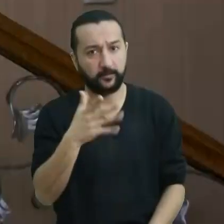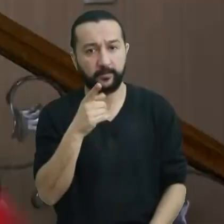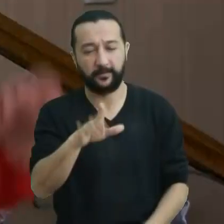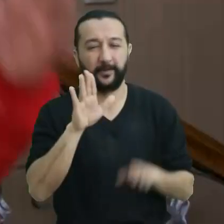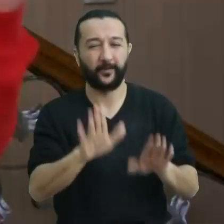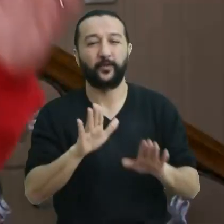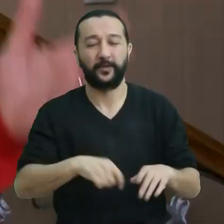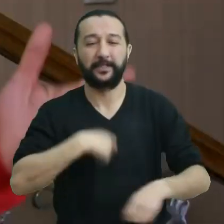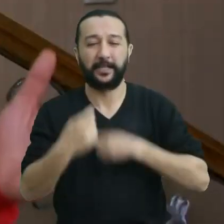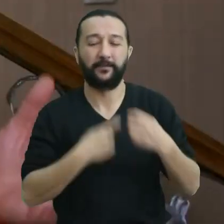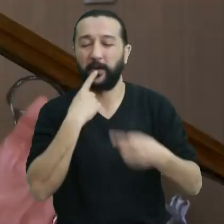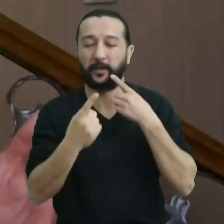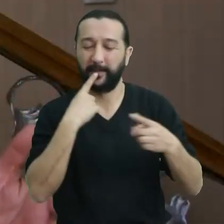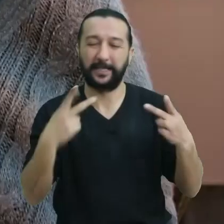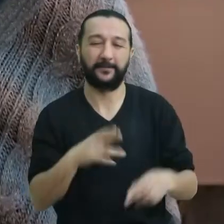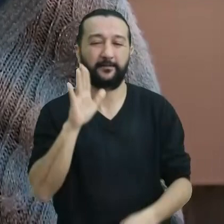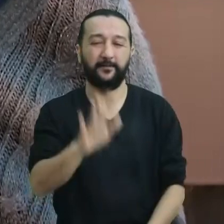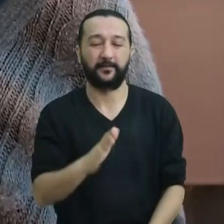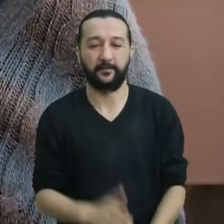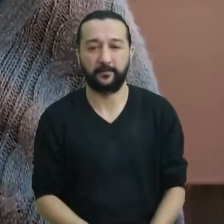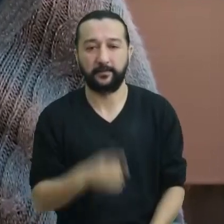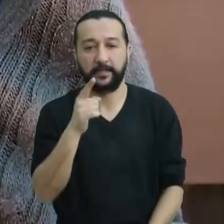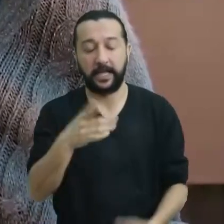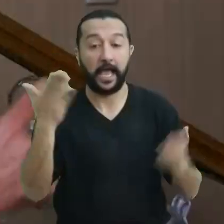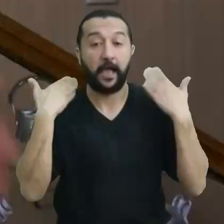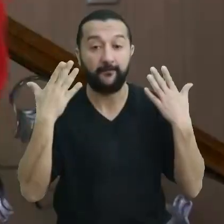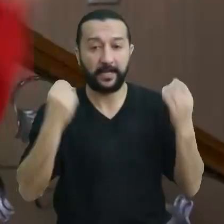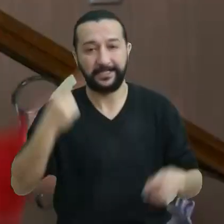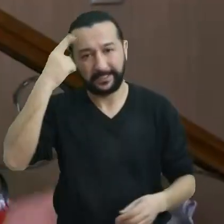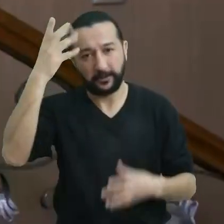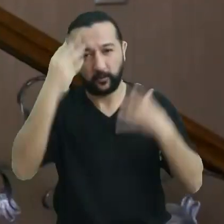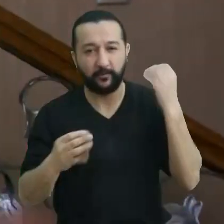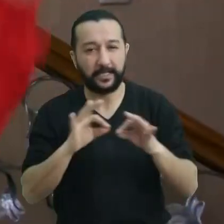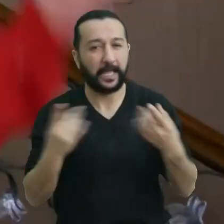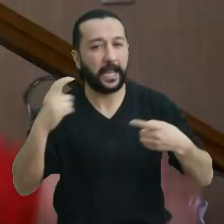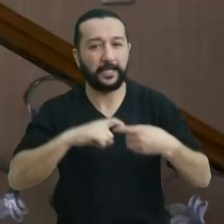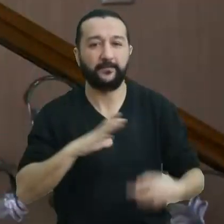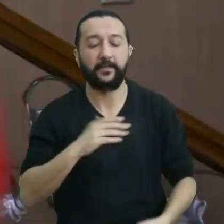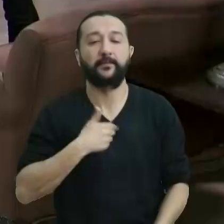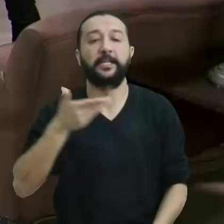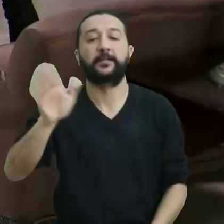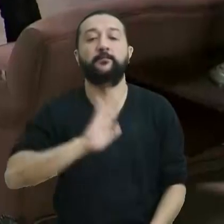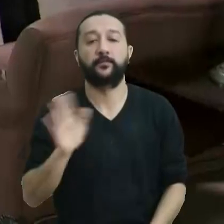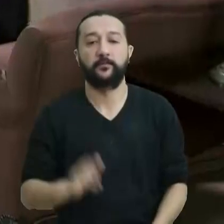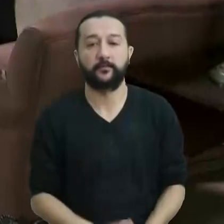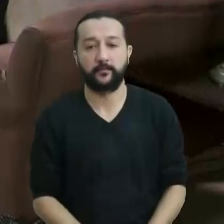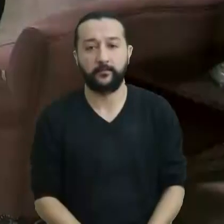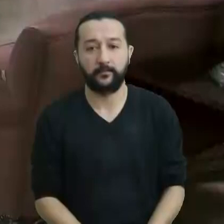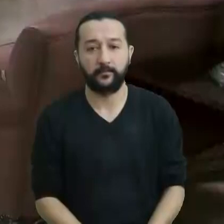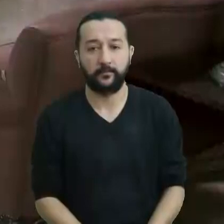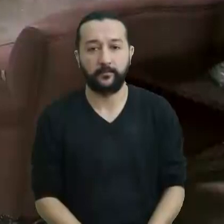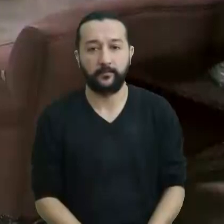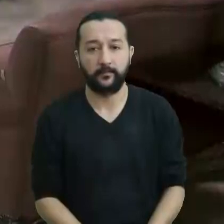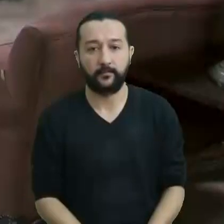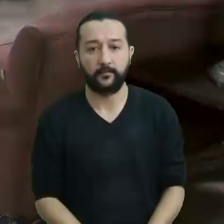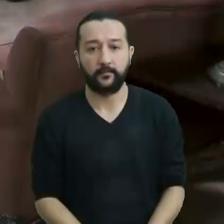Ha, dur ya saçma sapan şeyler söyleme Şükrü ya. Açık havayla saç dökülmesinin ne alakası var? Ben gittim. Kanepeye oturdu. Ha. Serpil ile Rüyam da